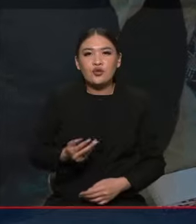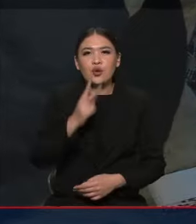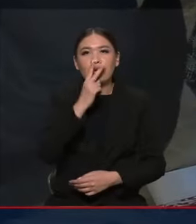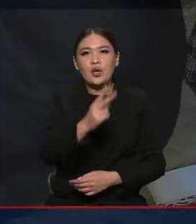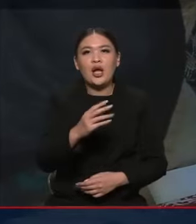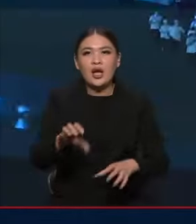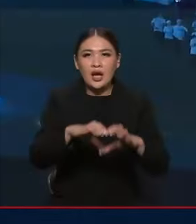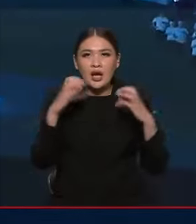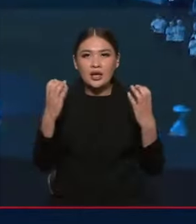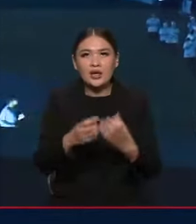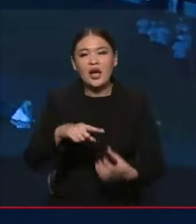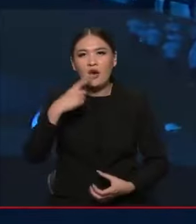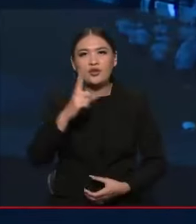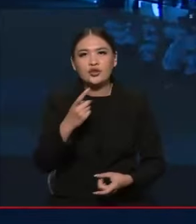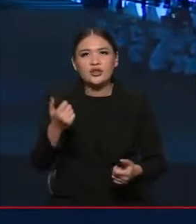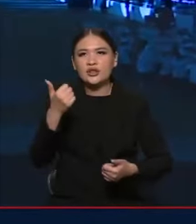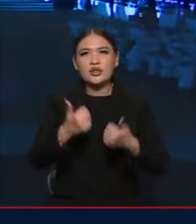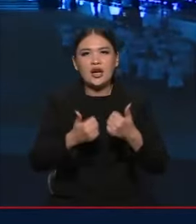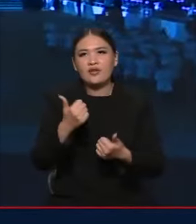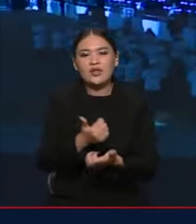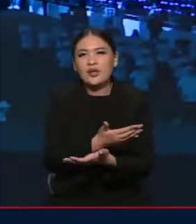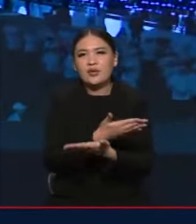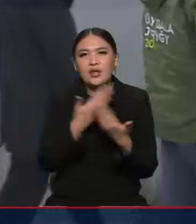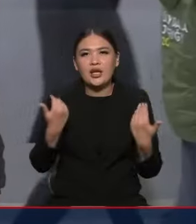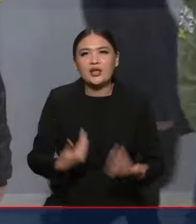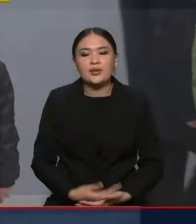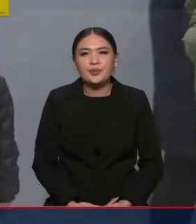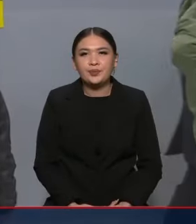Астана-арене, говорят, что это ни с чем не сравнимое ощущение.